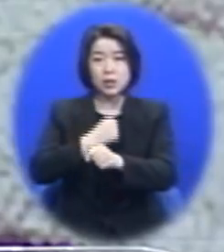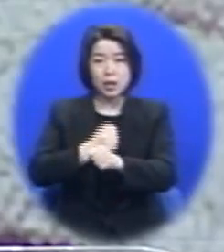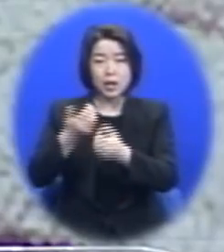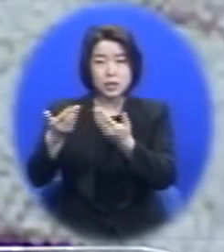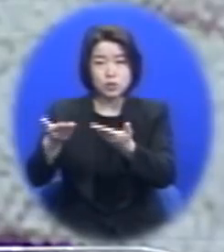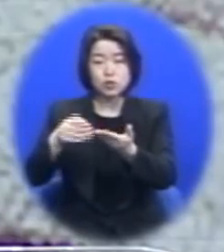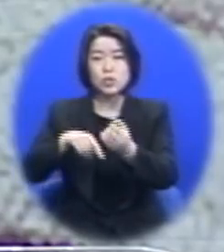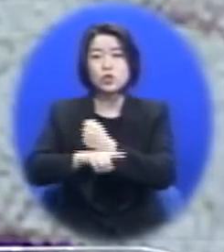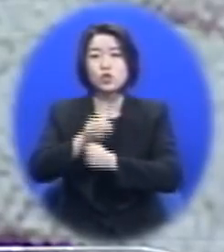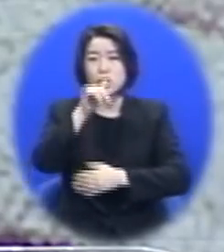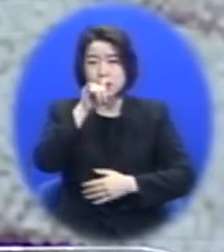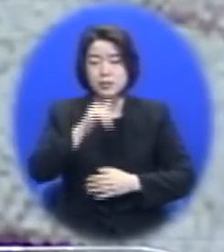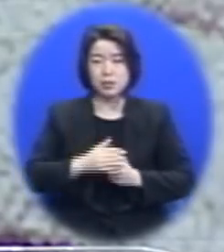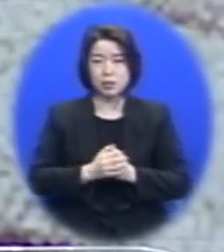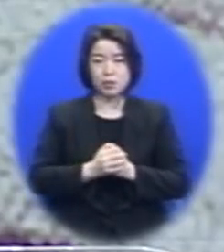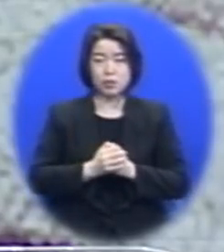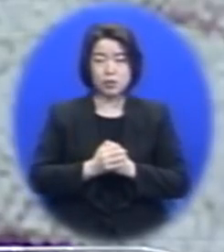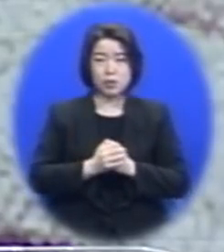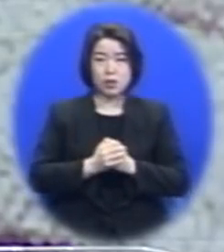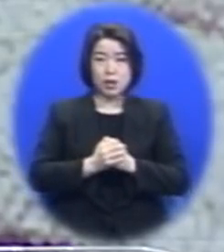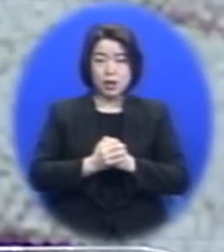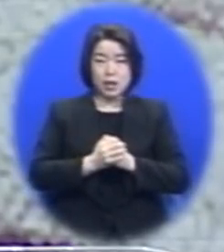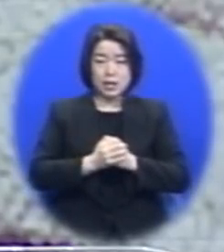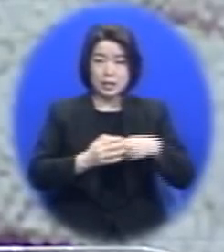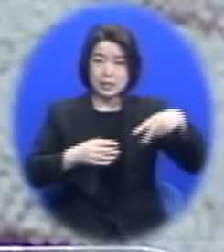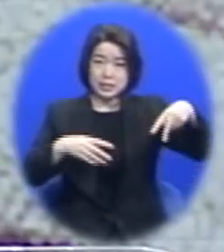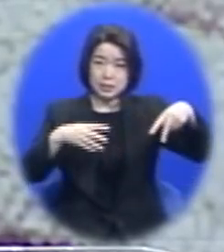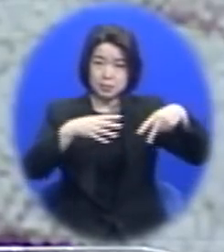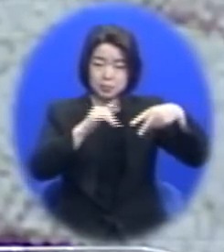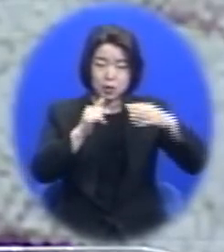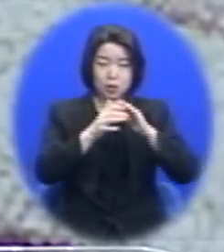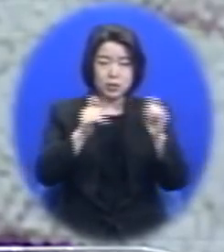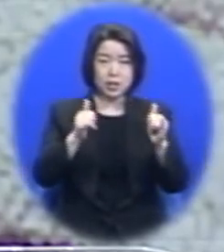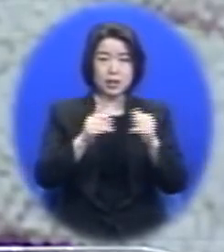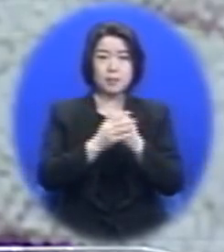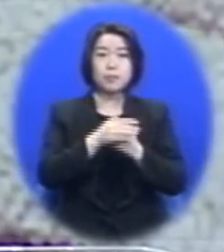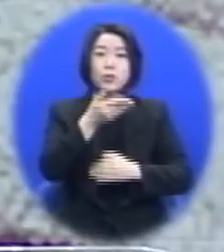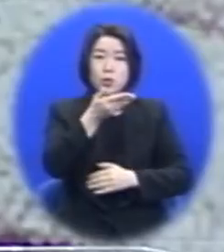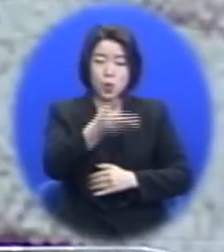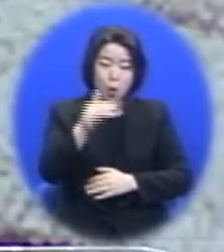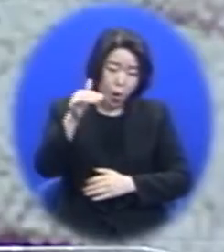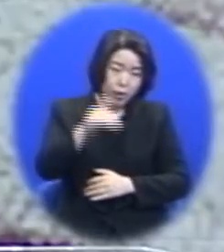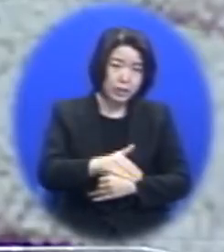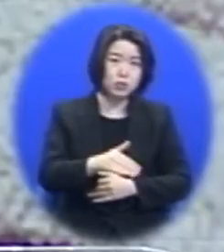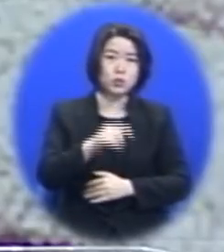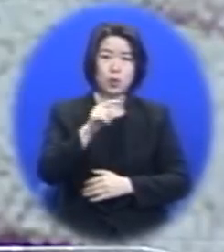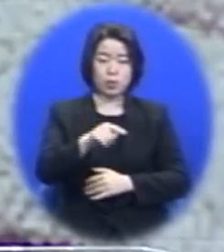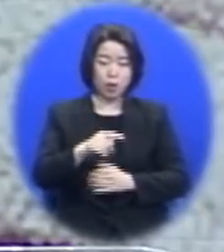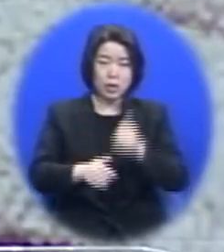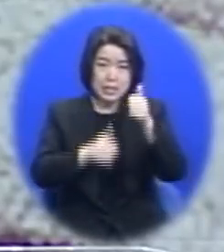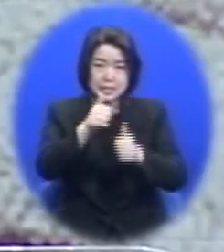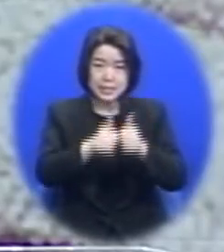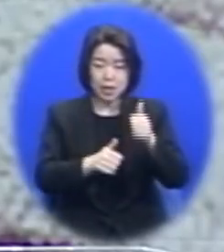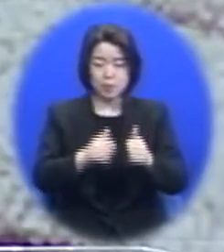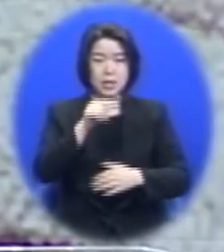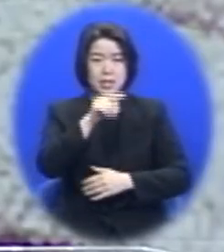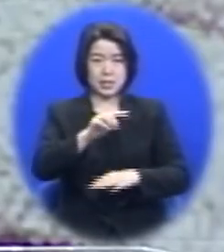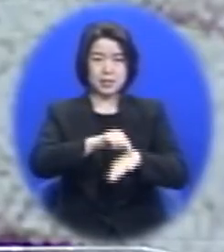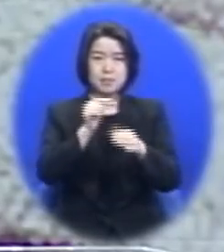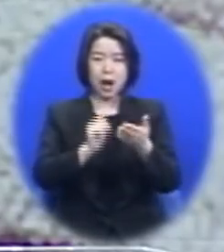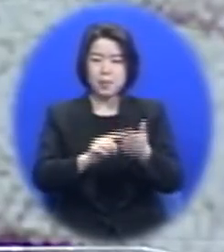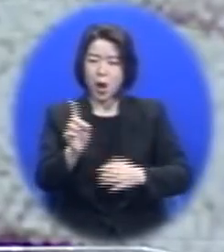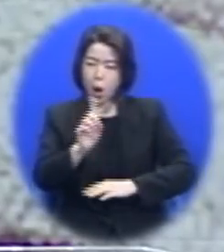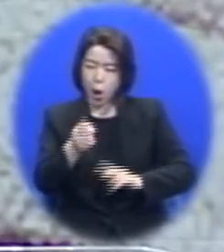있었습니다 신명기 8장 2절에 너를 낮추 시며 너를 쉬어 마사 내 마음이